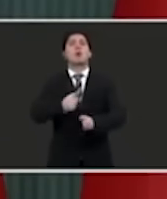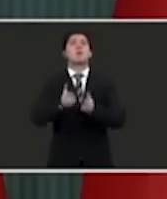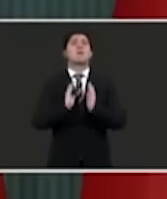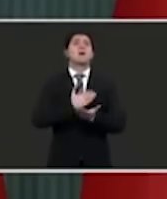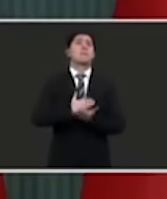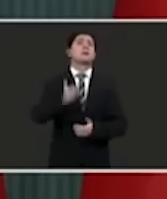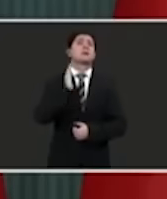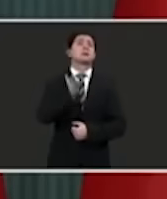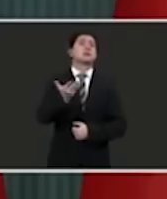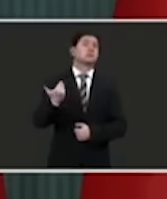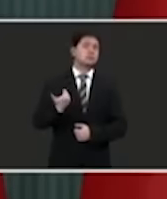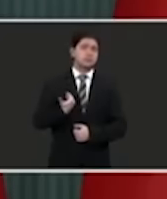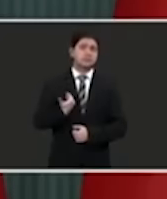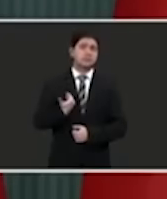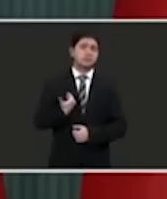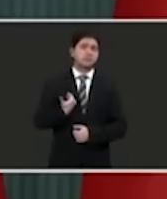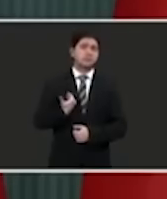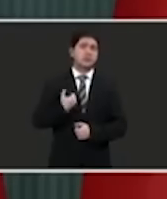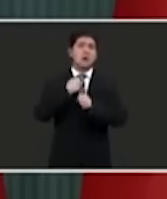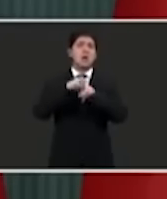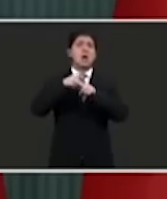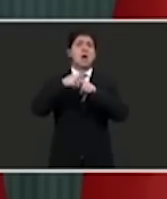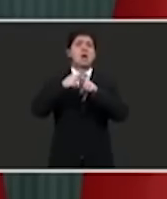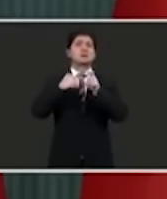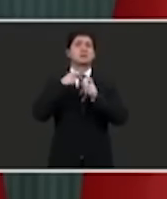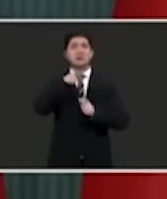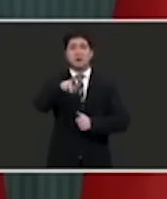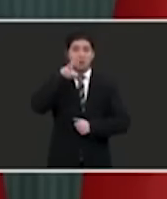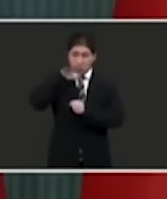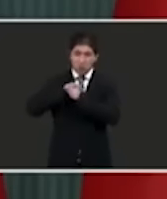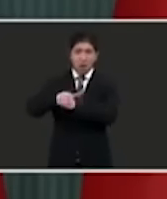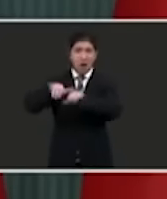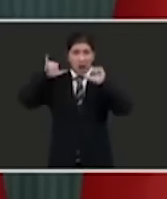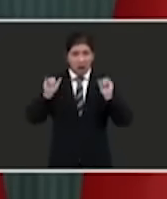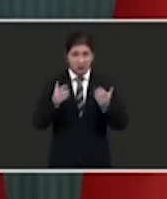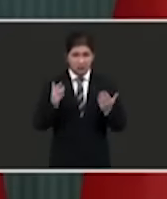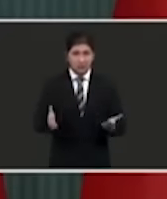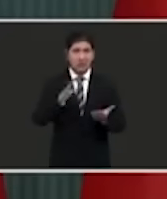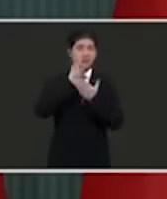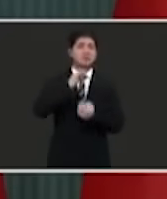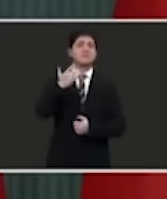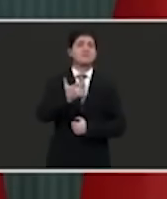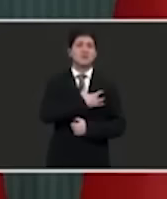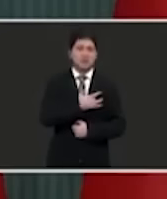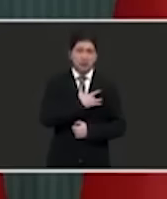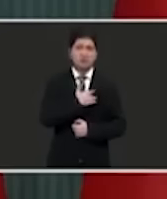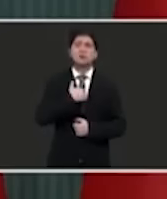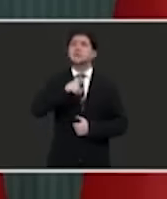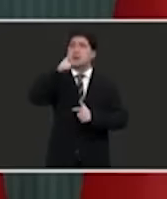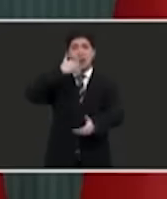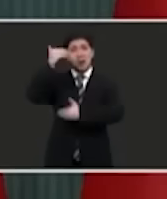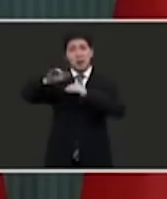sürdüreceğiz. Gazze'deki vahşet karşısında insanlığın vicdanı ve sesi olma görevi şu